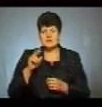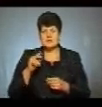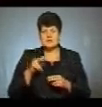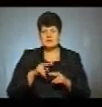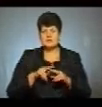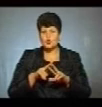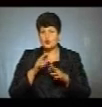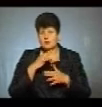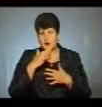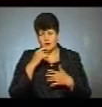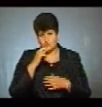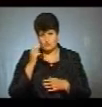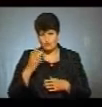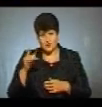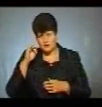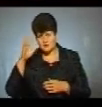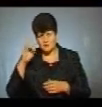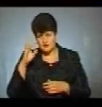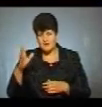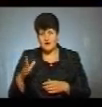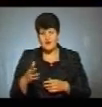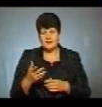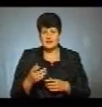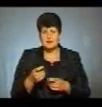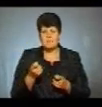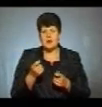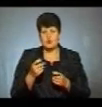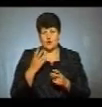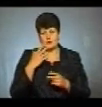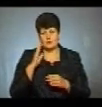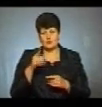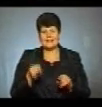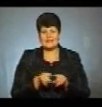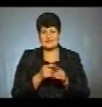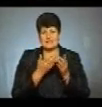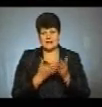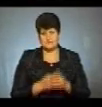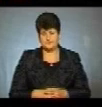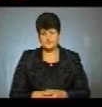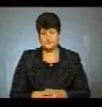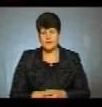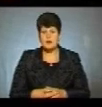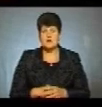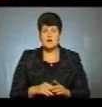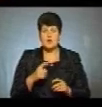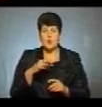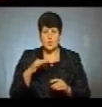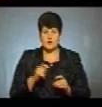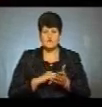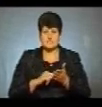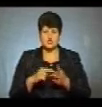але і навряд чи коли й буде. Хор музичного коледжу відзначили